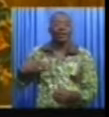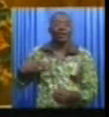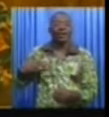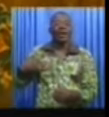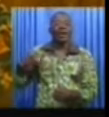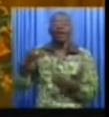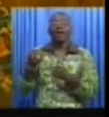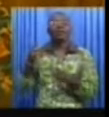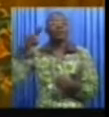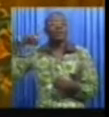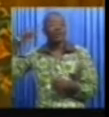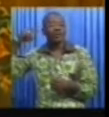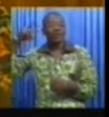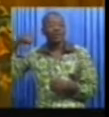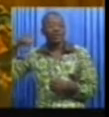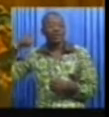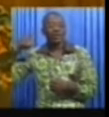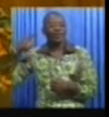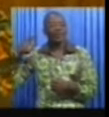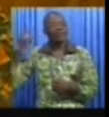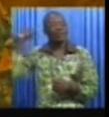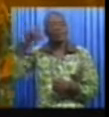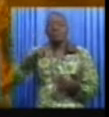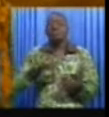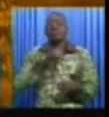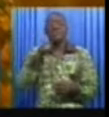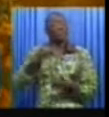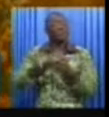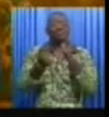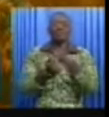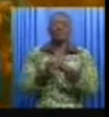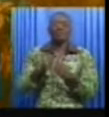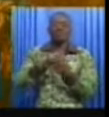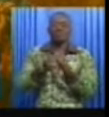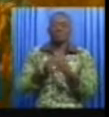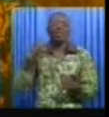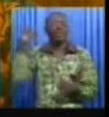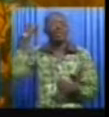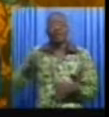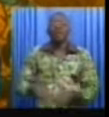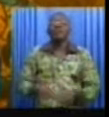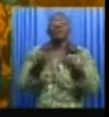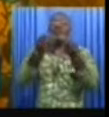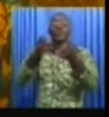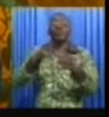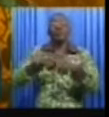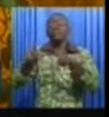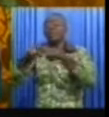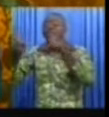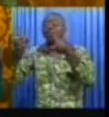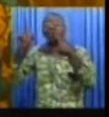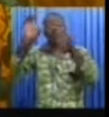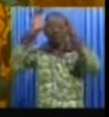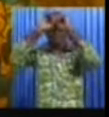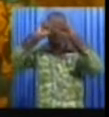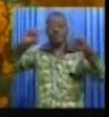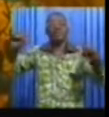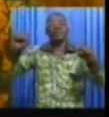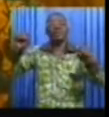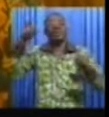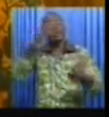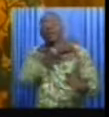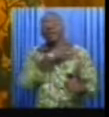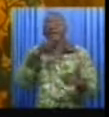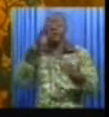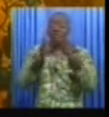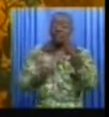en histoire géo. Donc là, ça ne souffre pas de discussion. Les textes sont déjà envoyés aux différents présidents de jury pour application. Et les sujets aussi